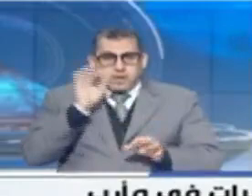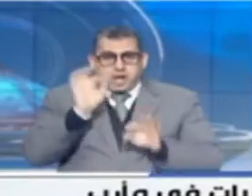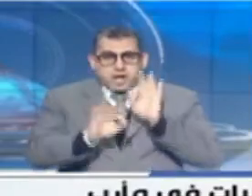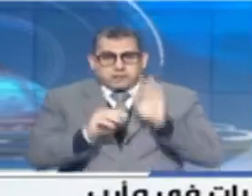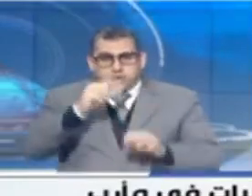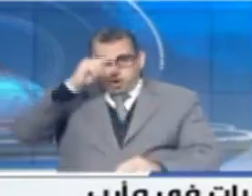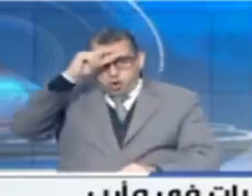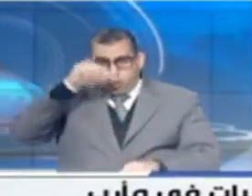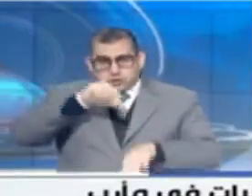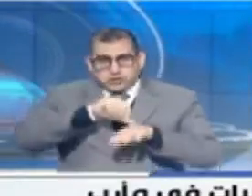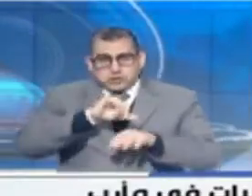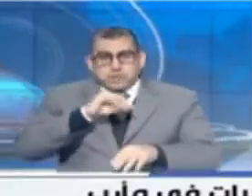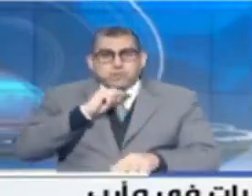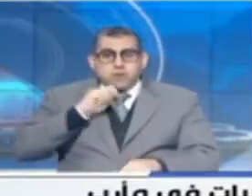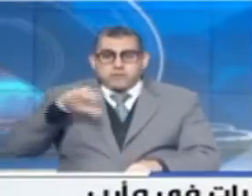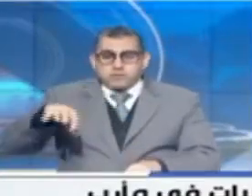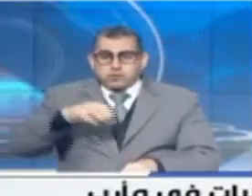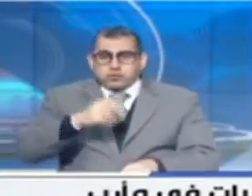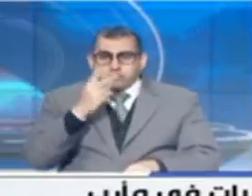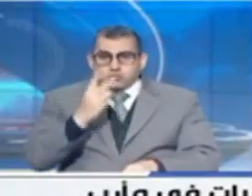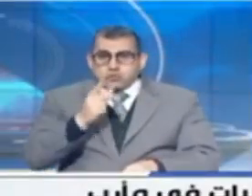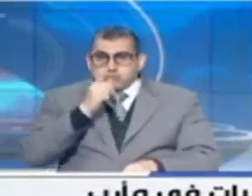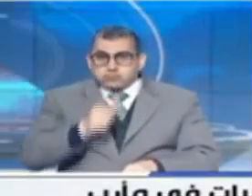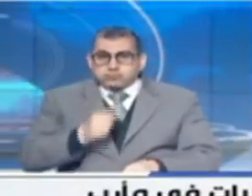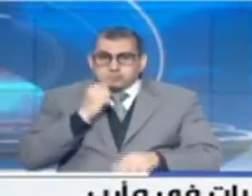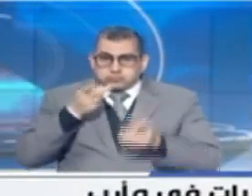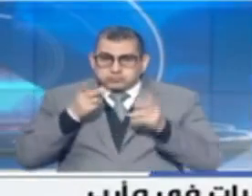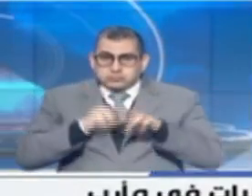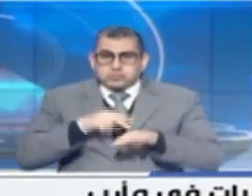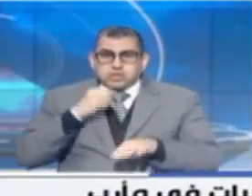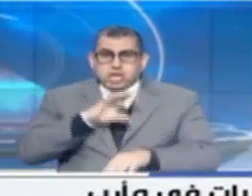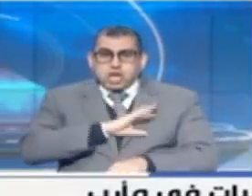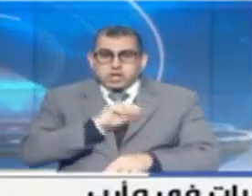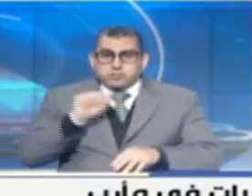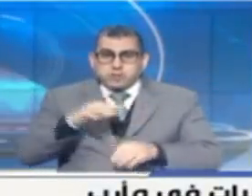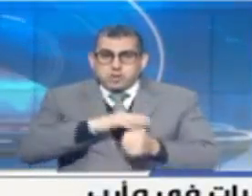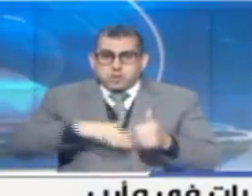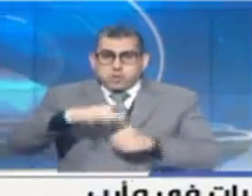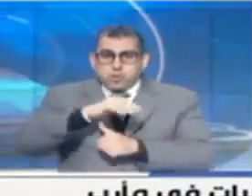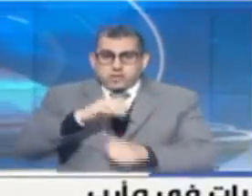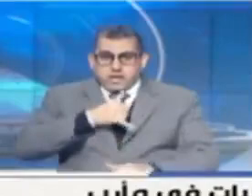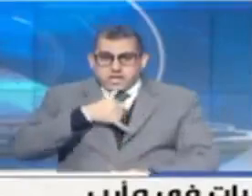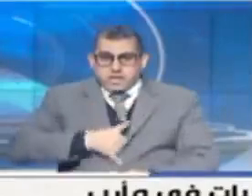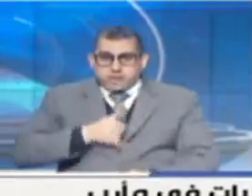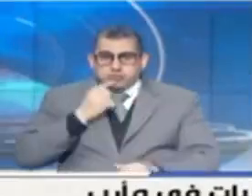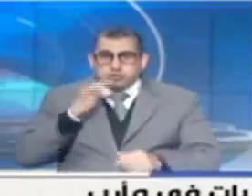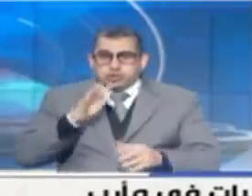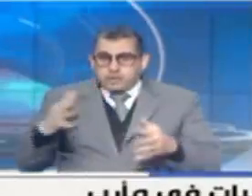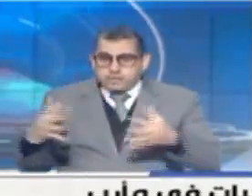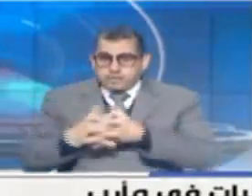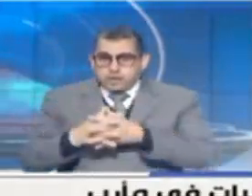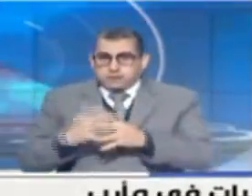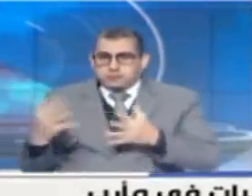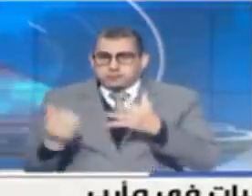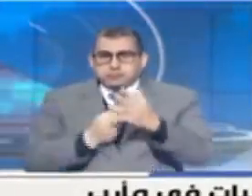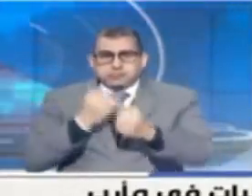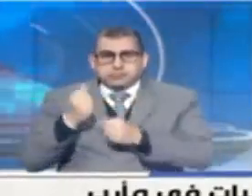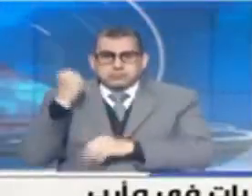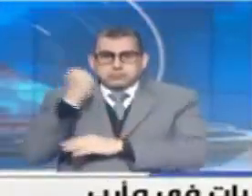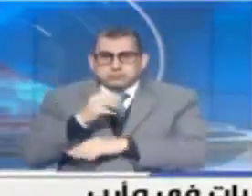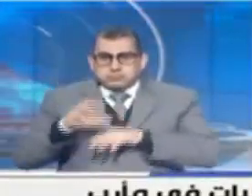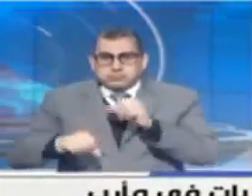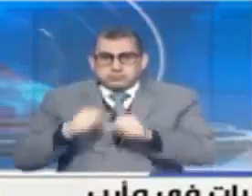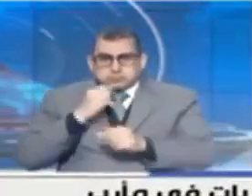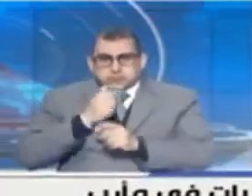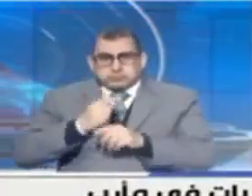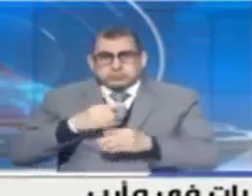الميليشيا الحوثية في مأرب والبيضاء. في الشأن ذاته، واصلت قوات الجيش الوطني اليمني والمقاومة الشعبية إحراز تقدم ميداني